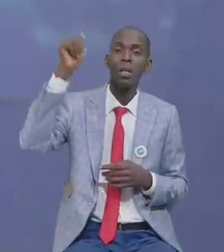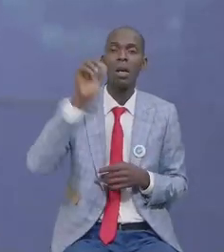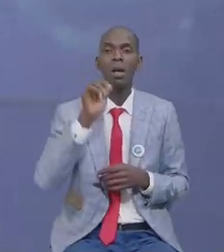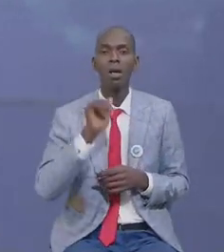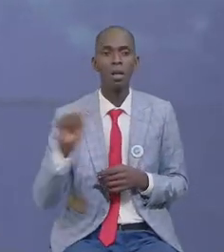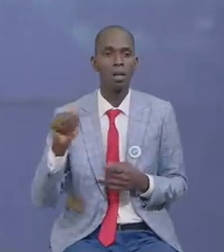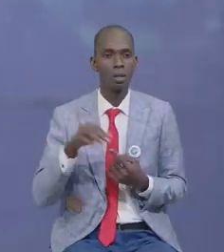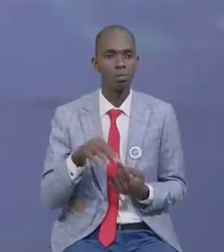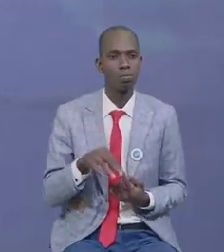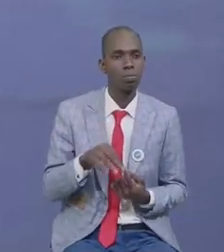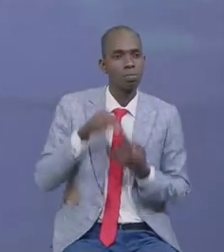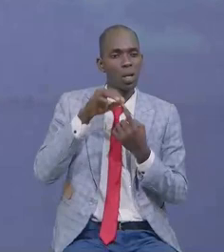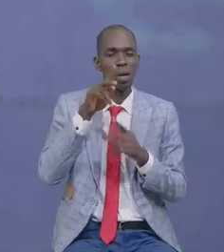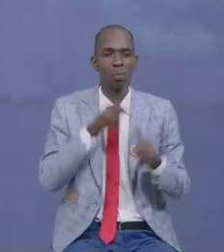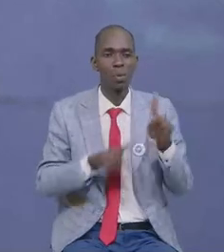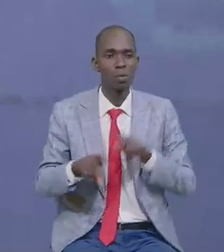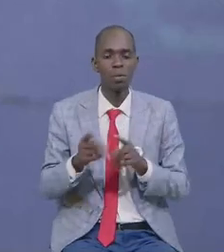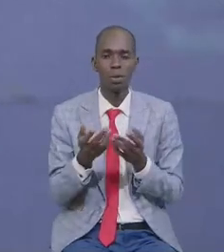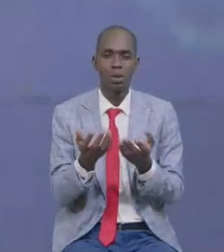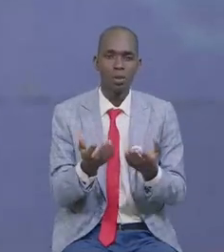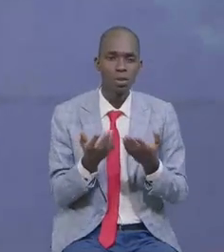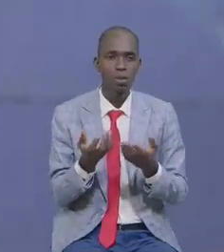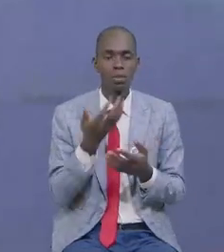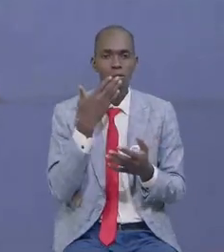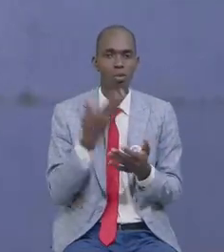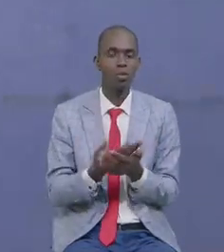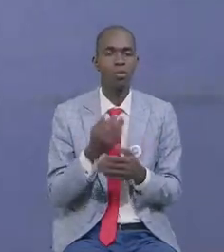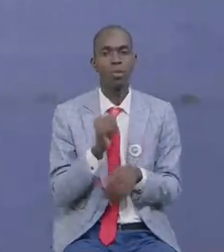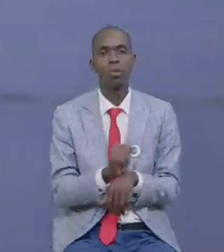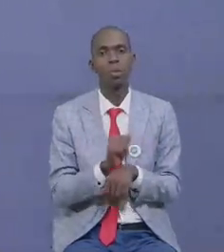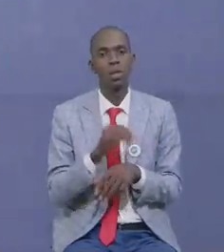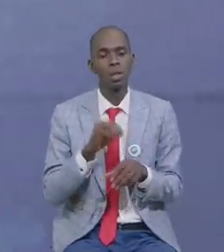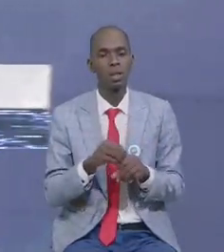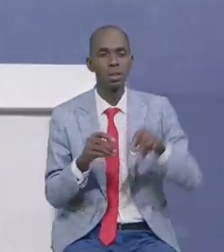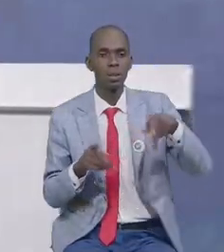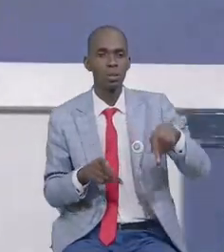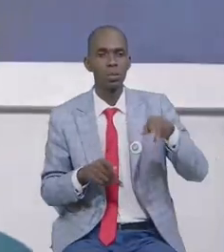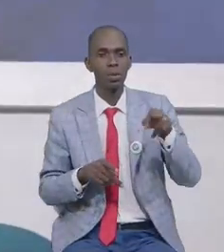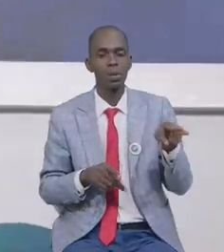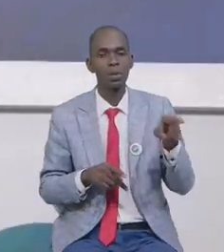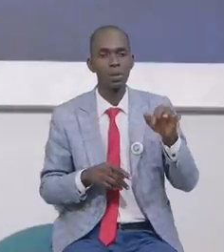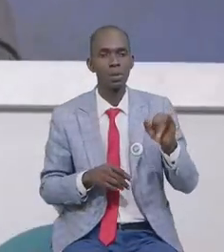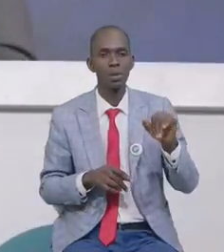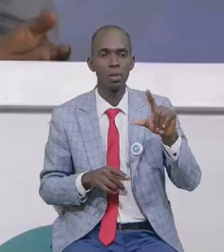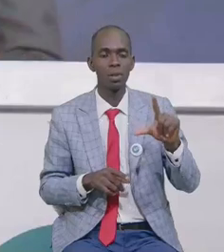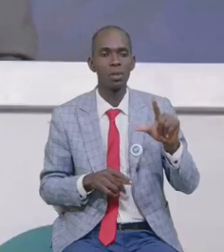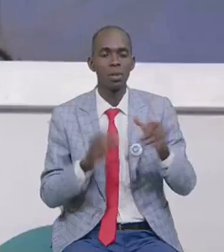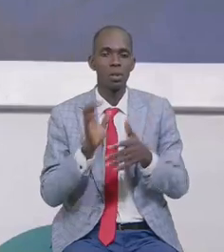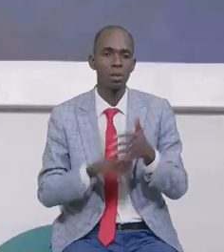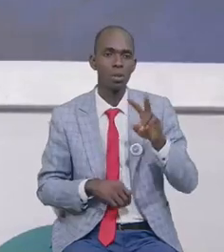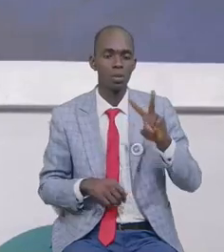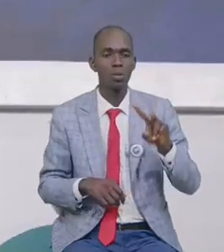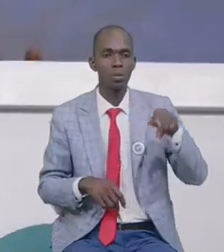afin de nous racheter de toute iniquité, de se faire un peu qui lui appartient, purifié par lui et zélé pour les bonnes œuvres. Philippiens au chapitre 2,